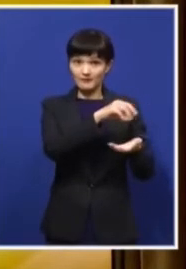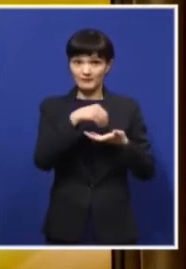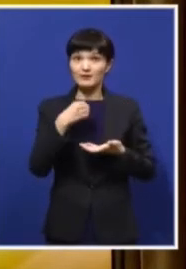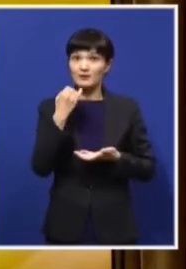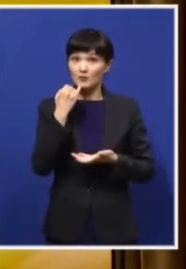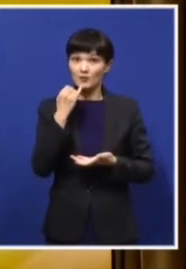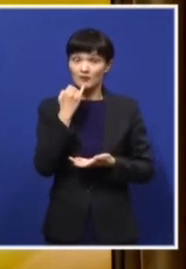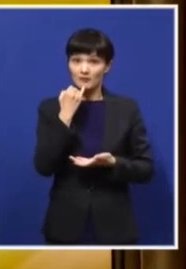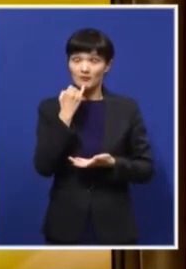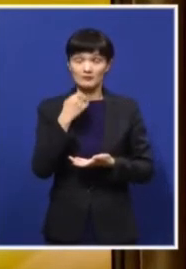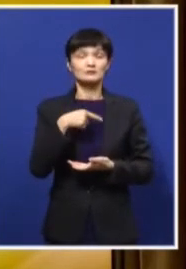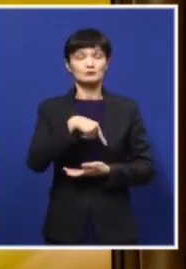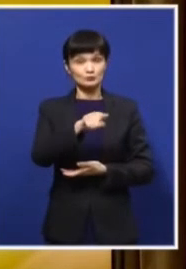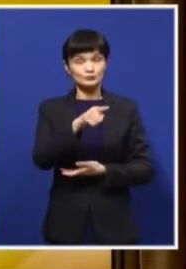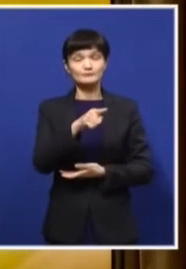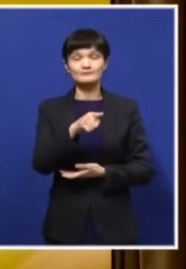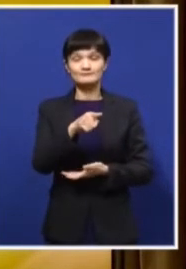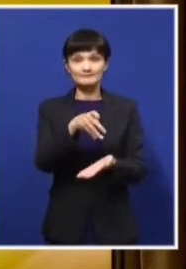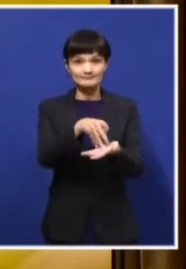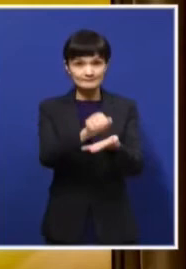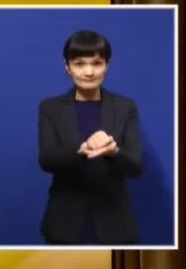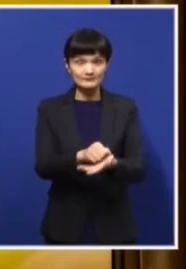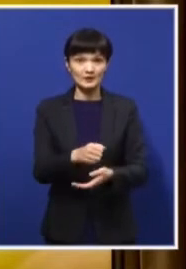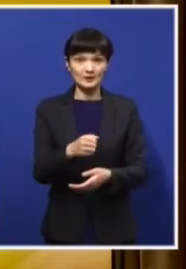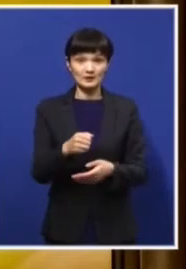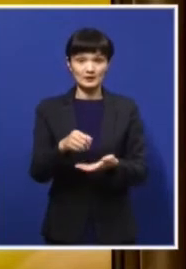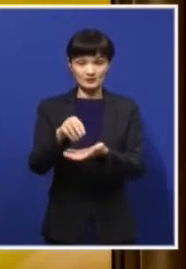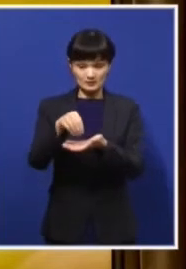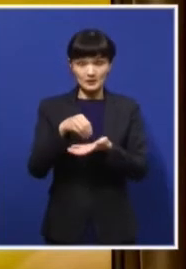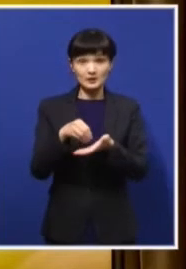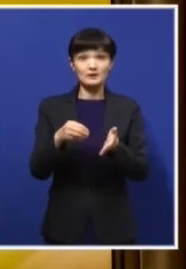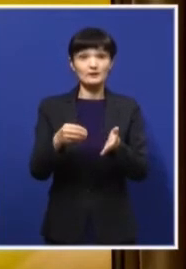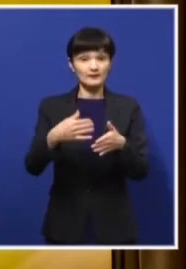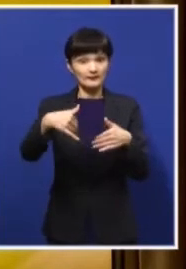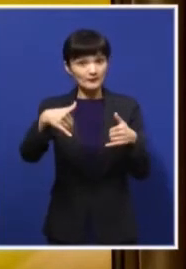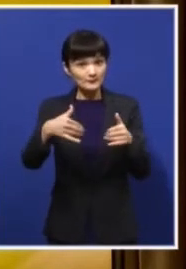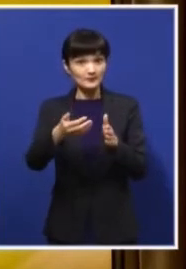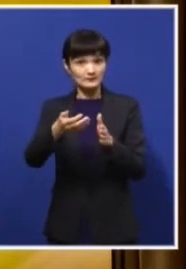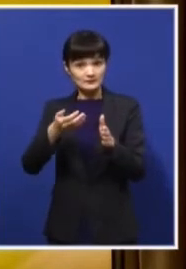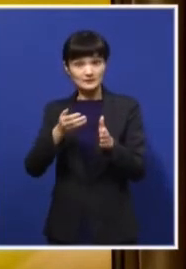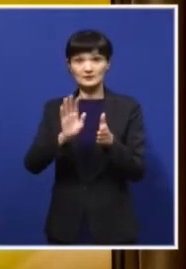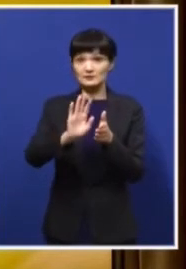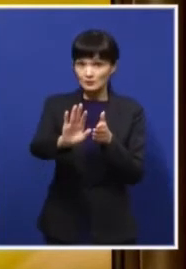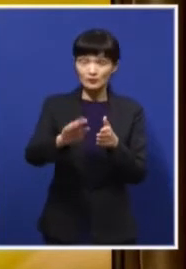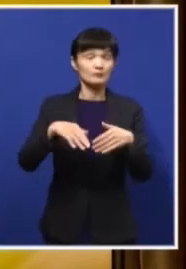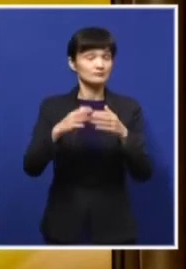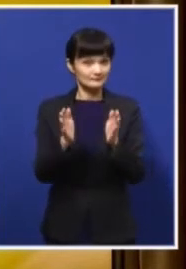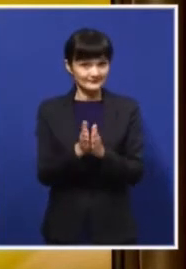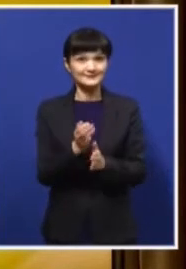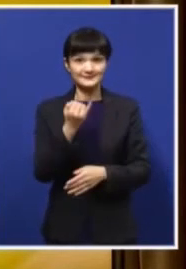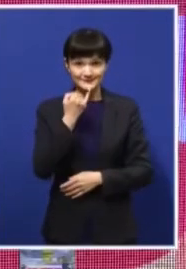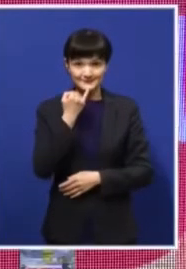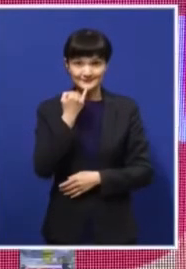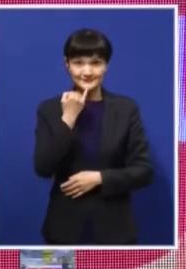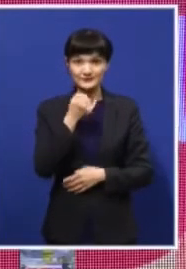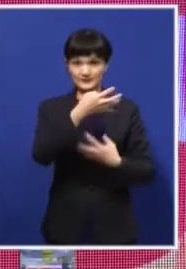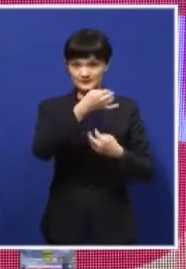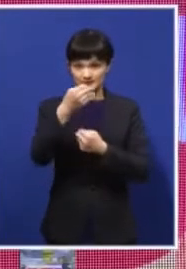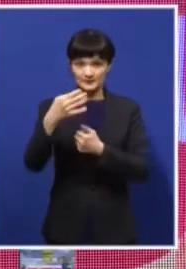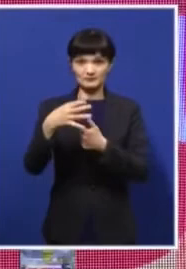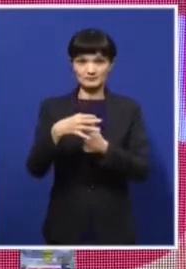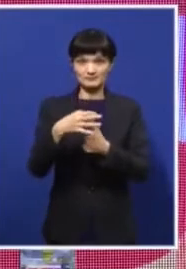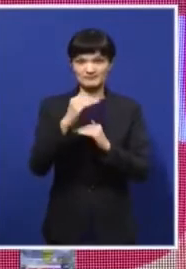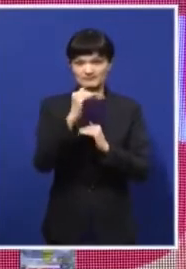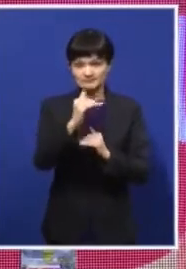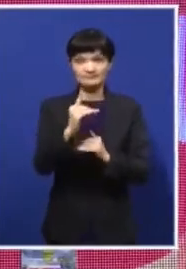后来登记是可以的，领之前来登记也是可以的，这两个并没有时序上面必然的关系。那所